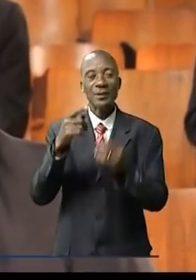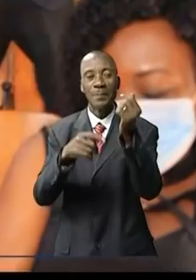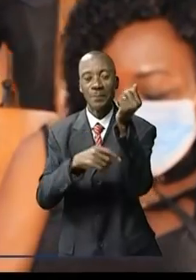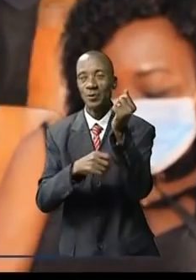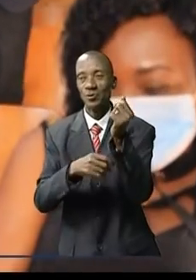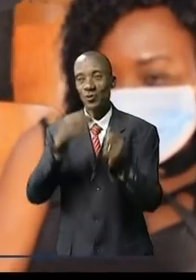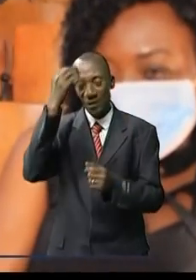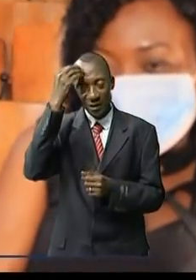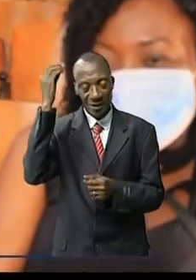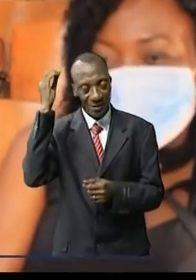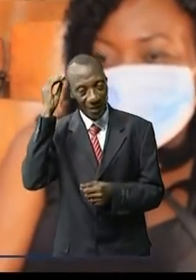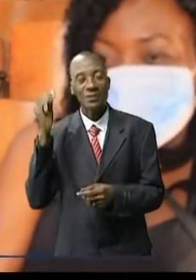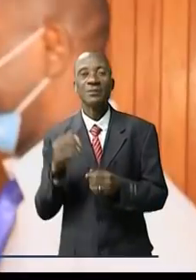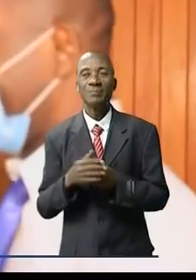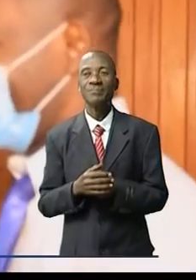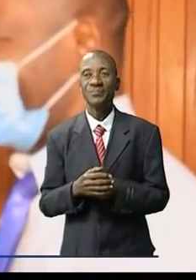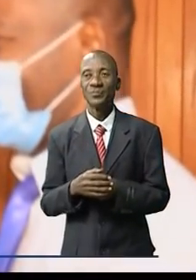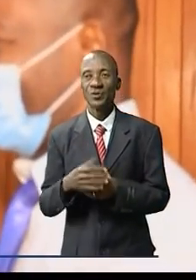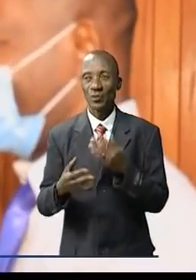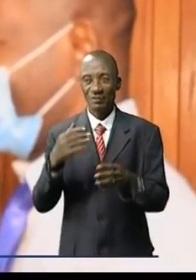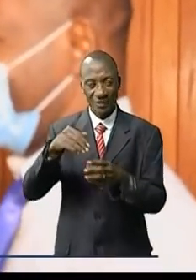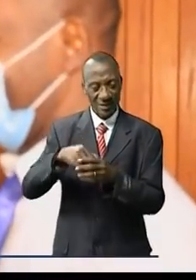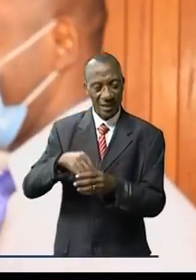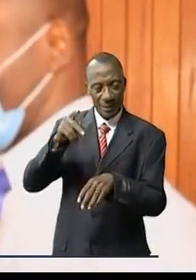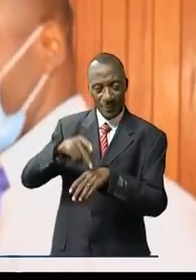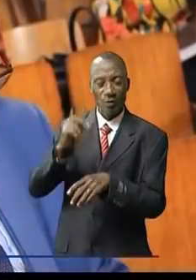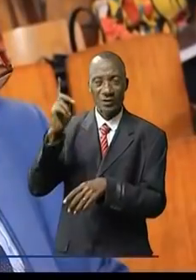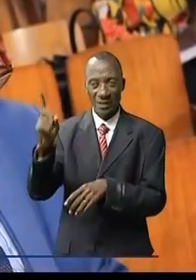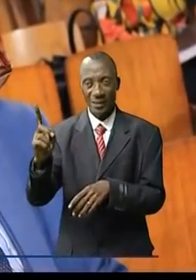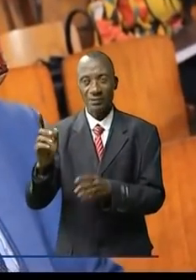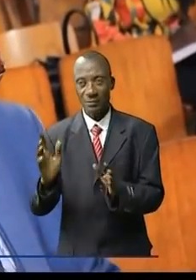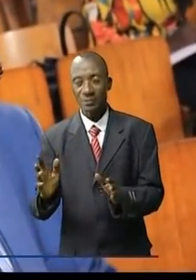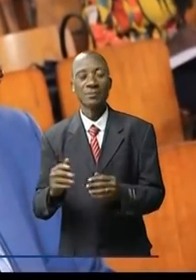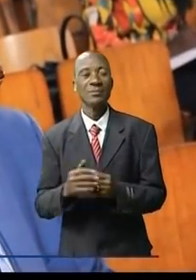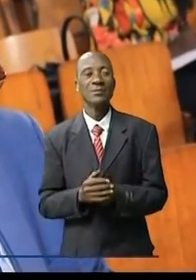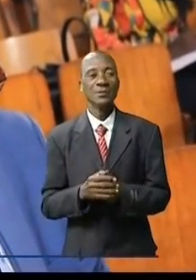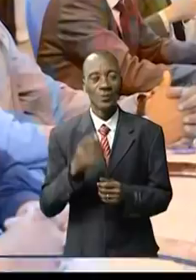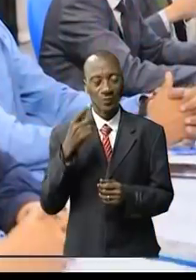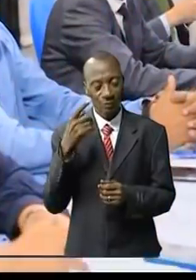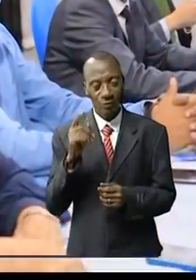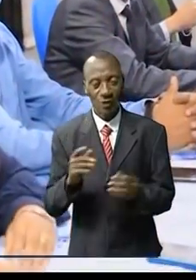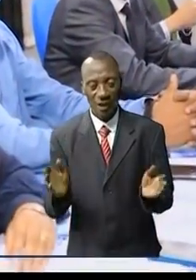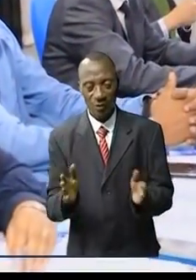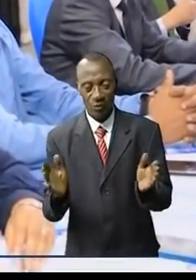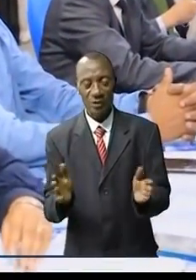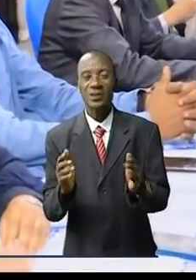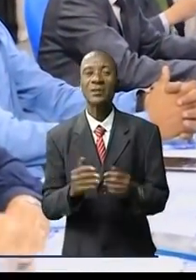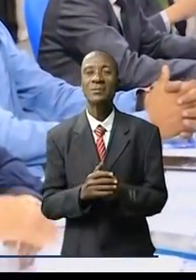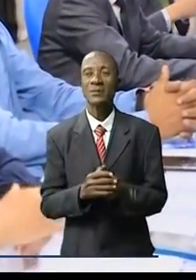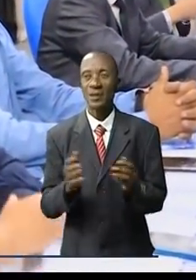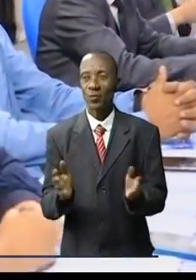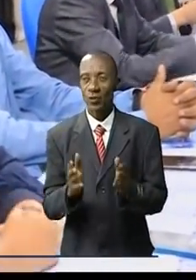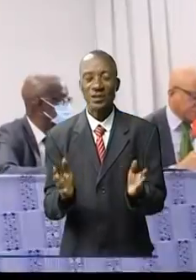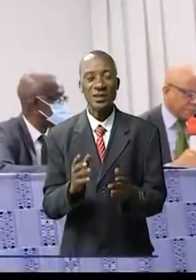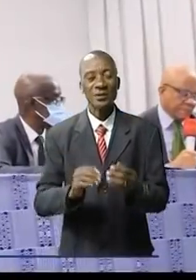salle de la paroisse Notre-Dame de Fatima. Dans ce mode de circonstance, les représentants du ministre de la Santé a déploré le fait qu'en RDC,